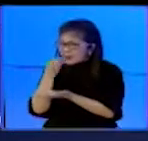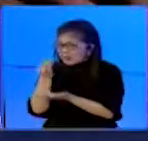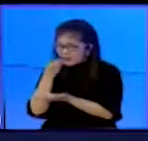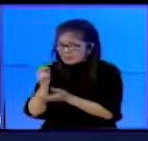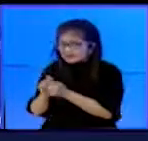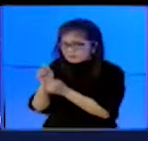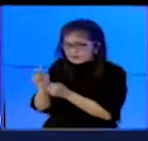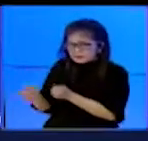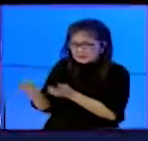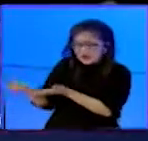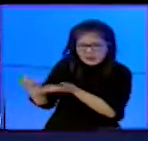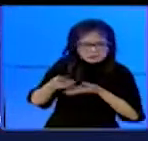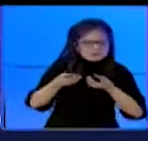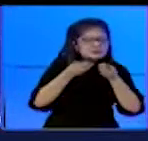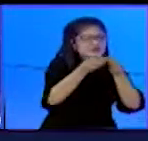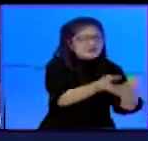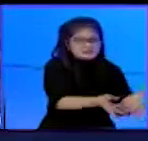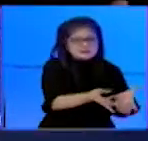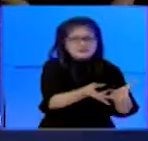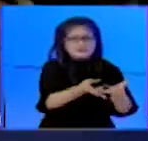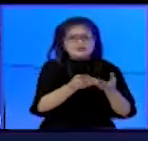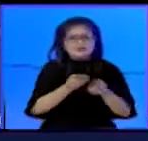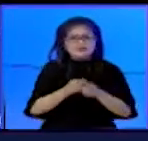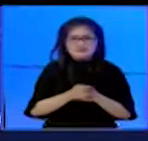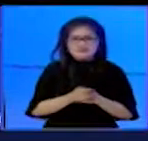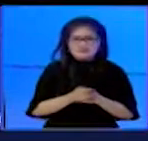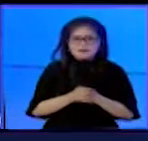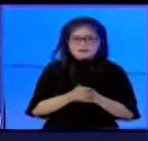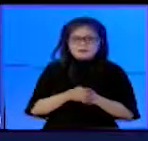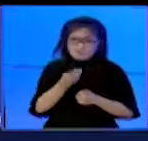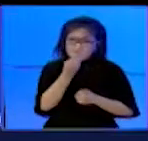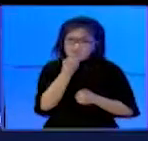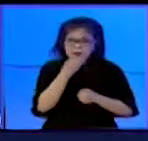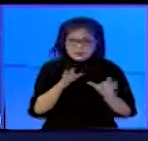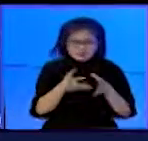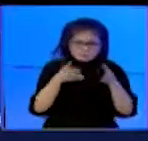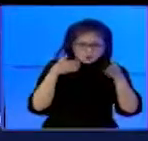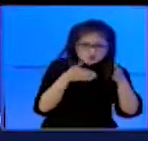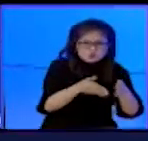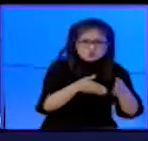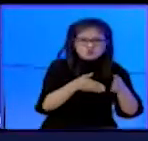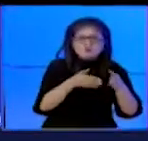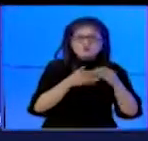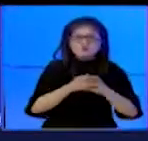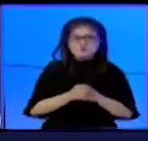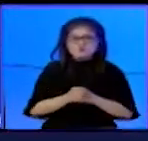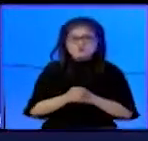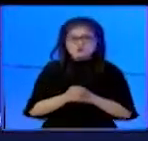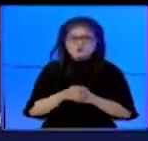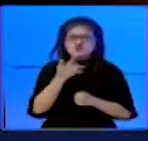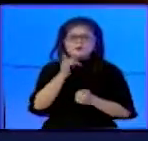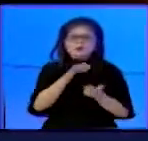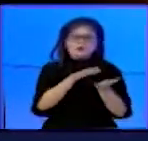beri mereka dana, mereka berikan kita makanan siap saji yang kita salurkan ke berbagai macam rumah sakit,